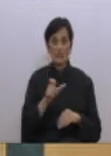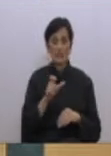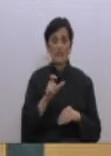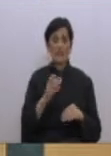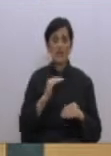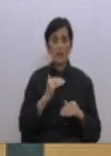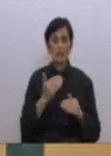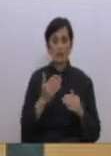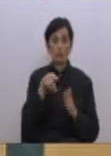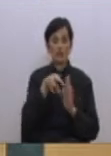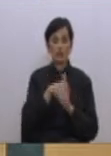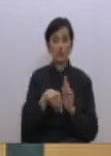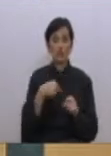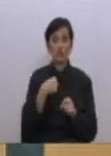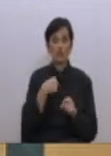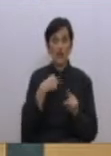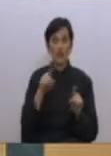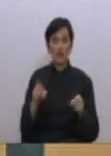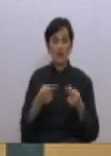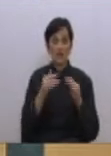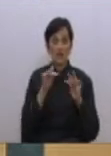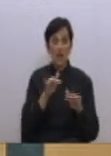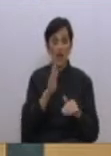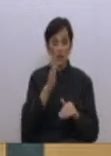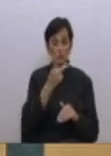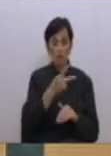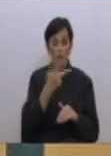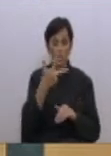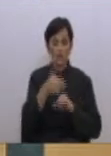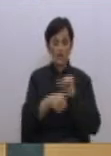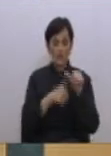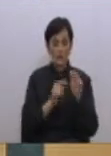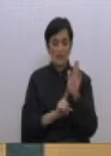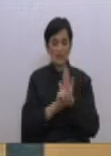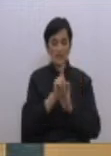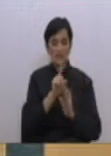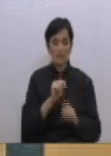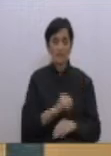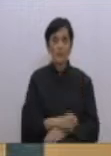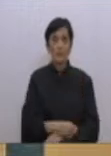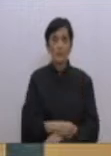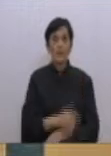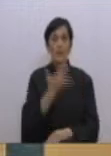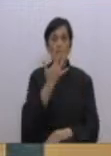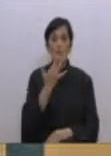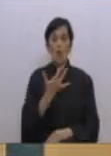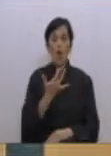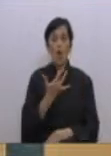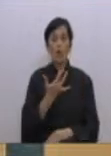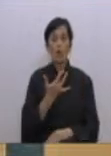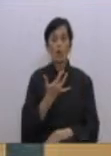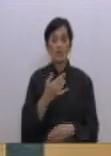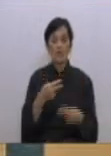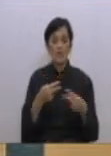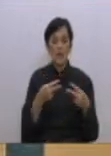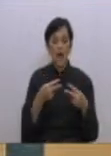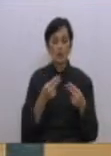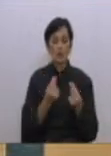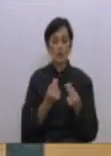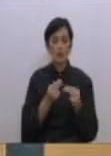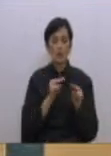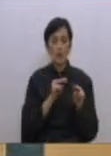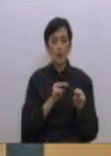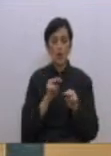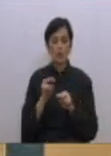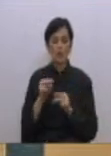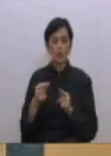კაპიტალის პროგრამა, რომლის ახორციელებთ 2023 წლიდან. პოლიტიკური პარტიების ფინანსური